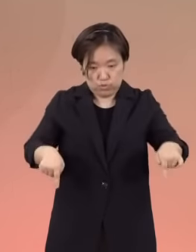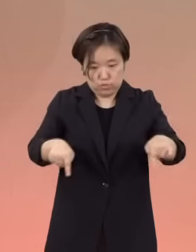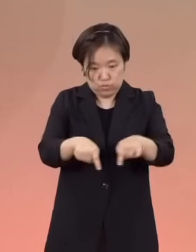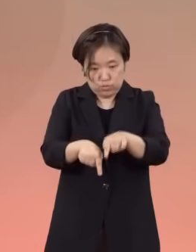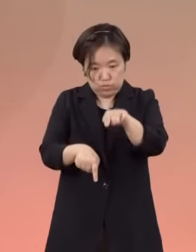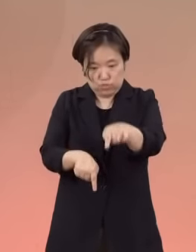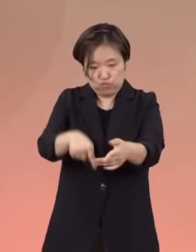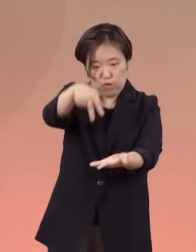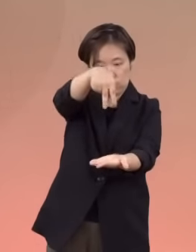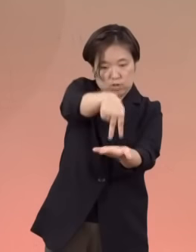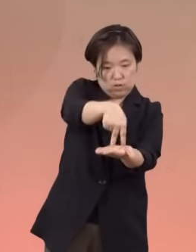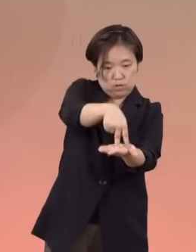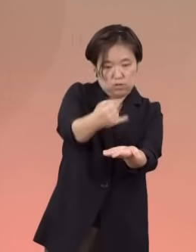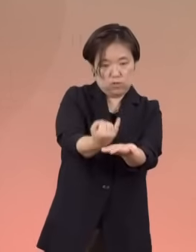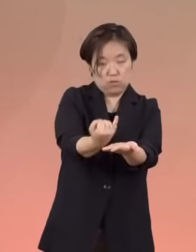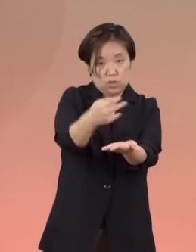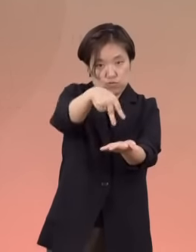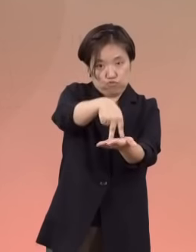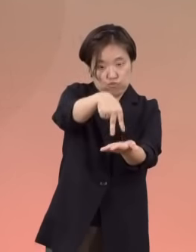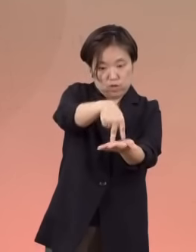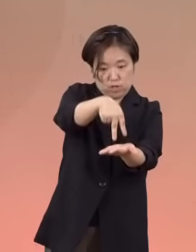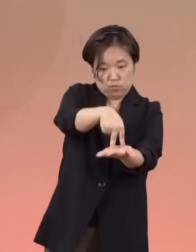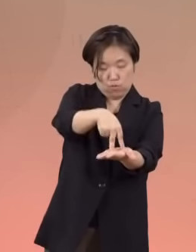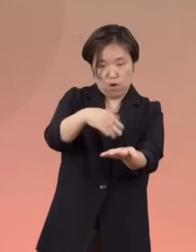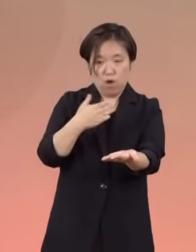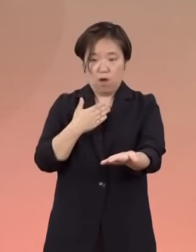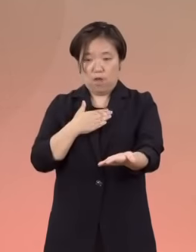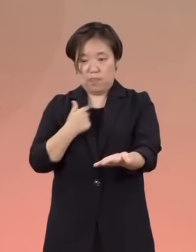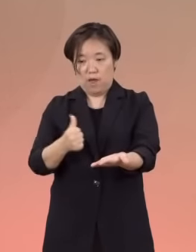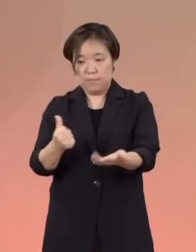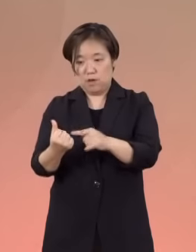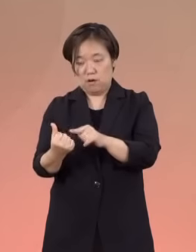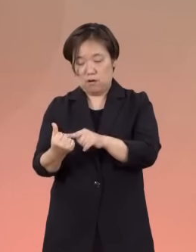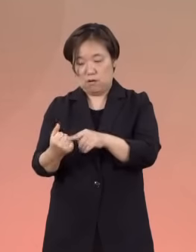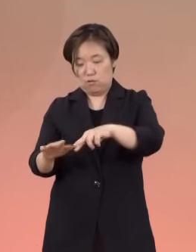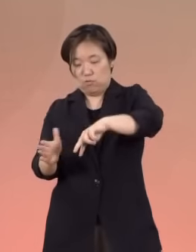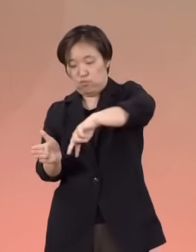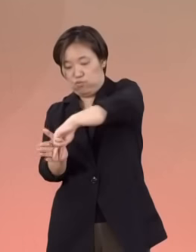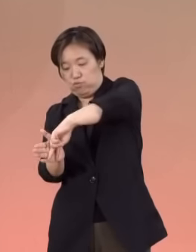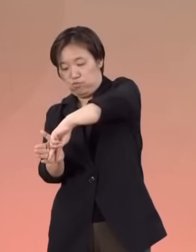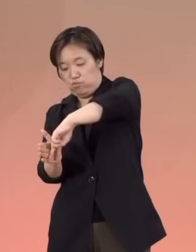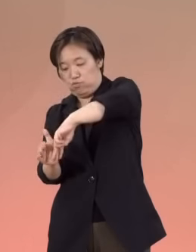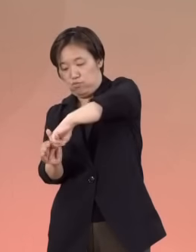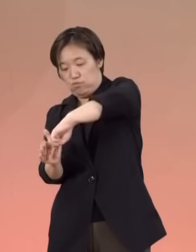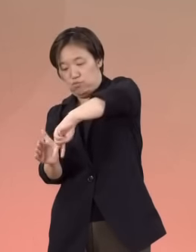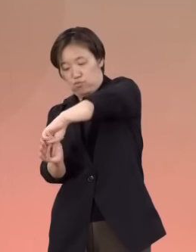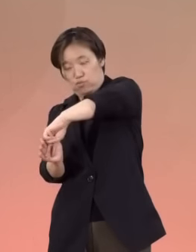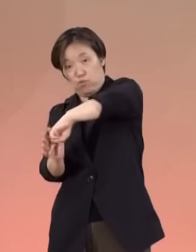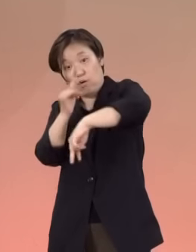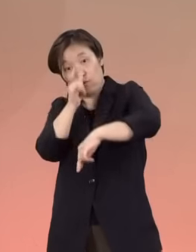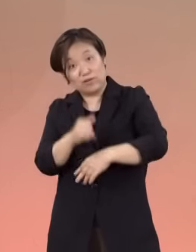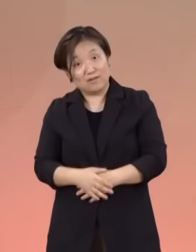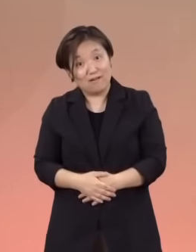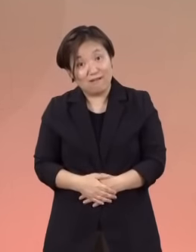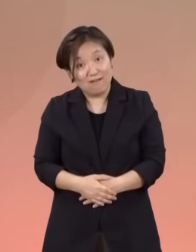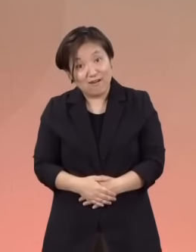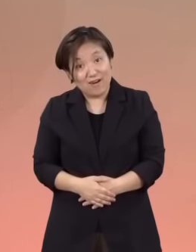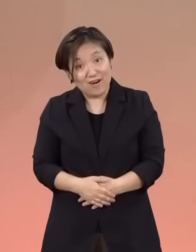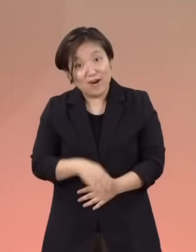있는데 여자가 혼자서 가운데 딱서 있으면 어떡해요 그거 우리가 전문용어를 진상이라고 하죠